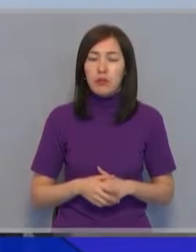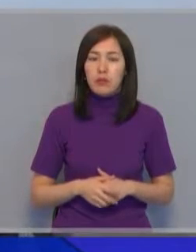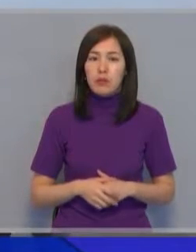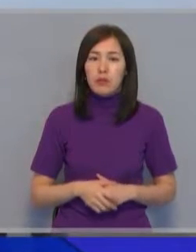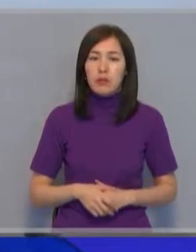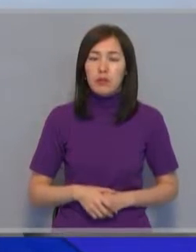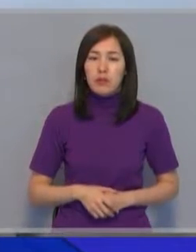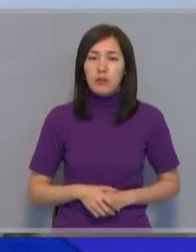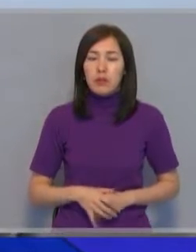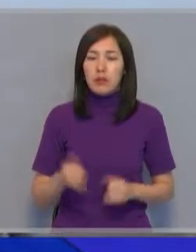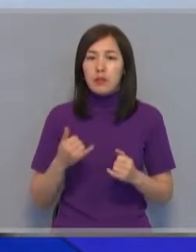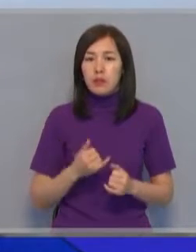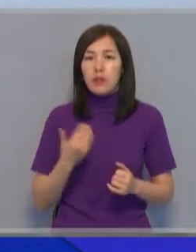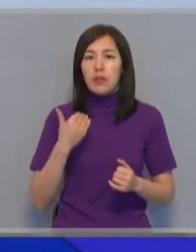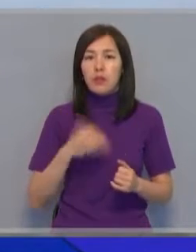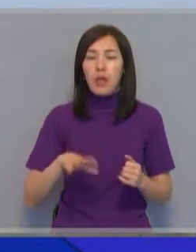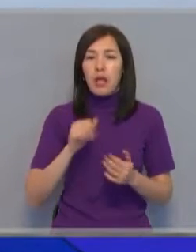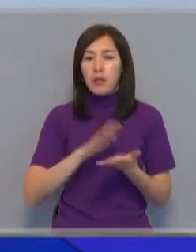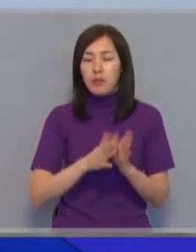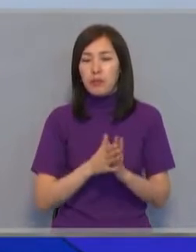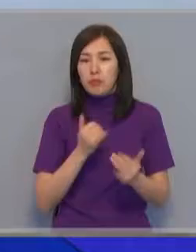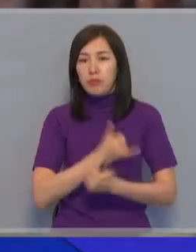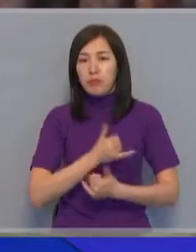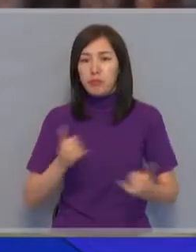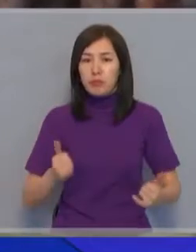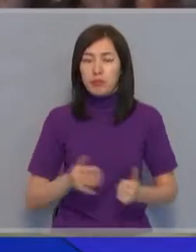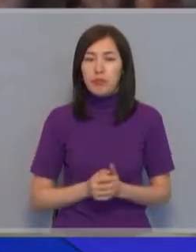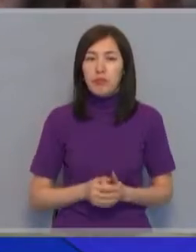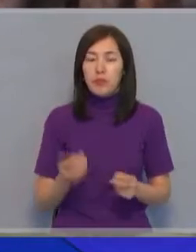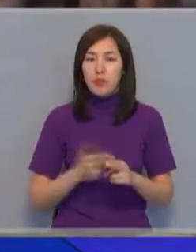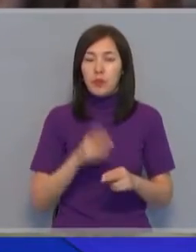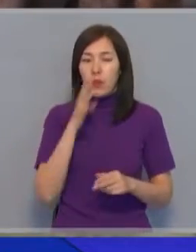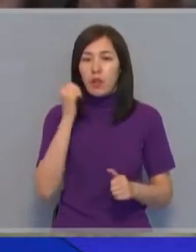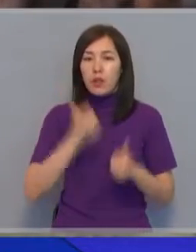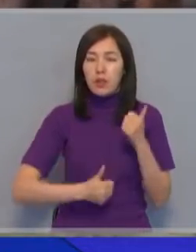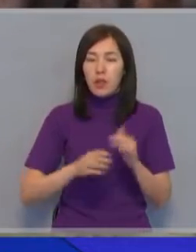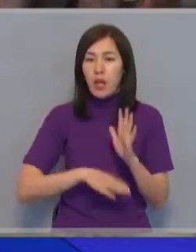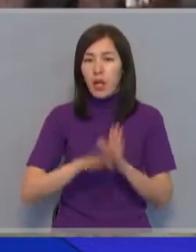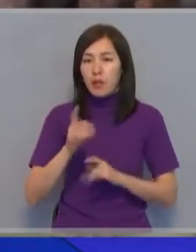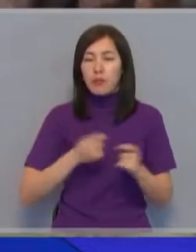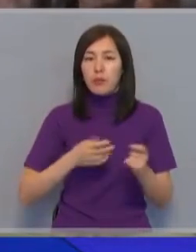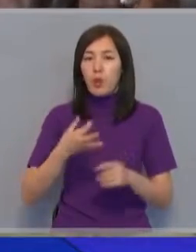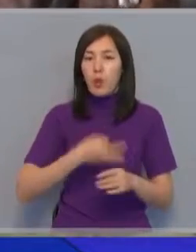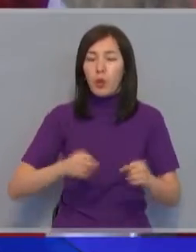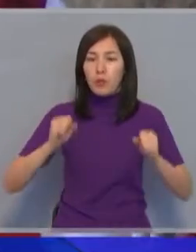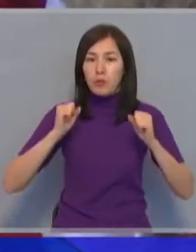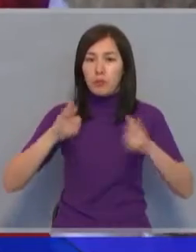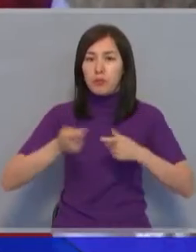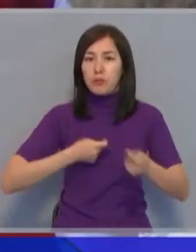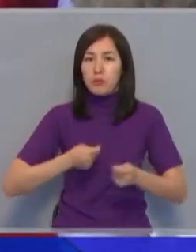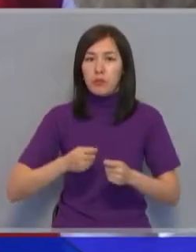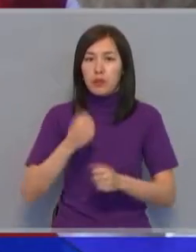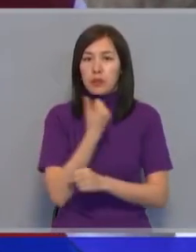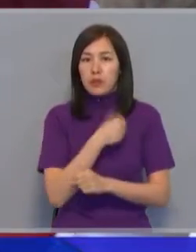бірақ көретіміз. Қазіргі Құдайға шүкір мұна барлық жағдай жақсы. Бұл жарысты жоғары деңгейде ұйымдастырған облыстық спорт